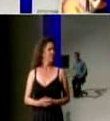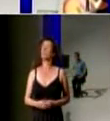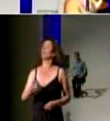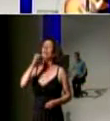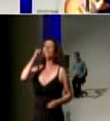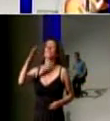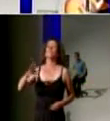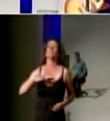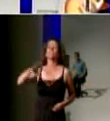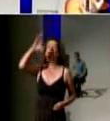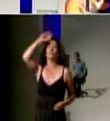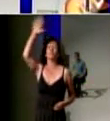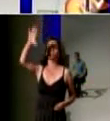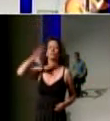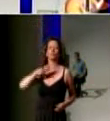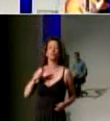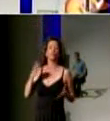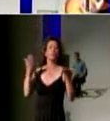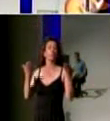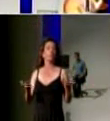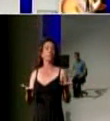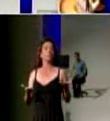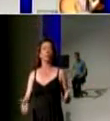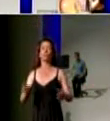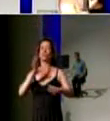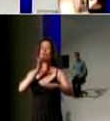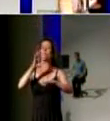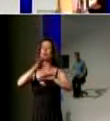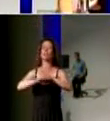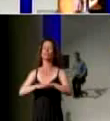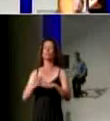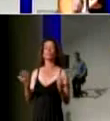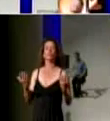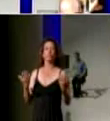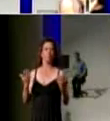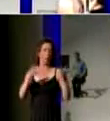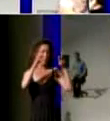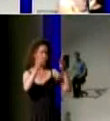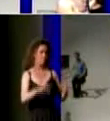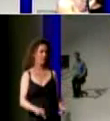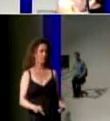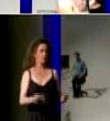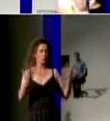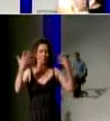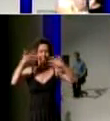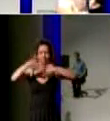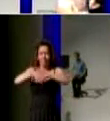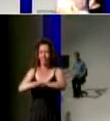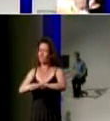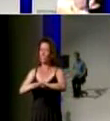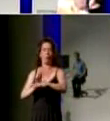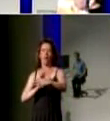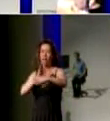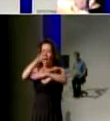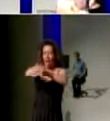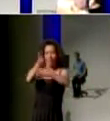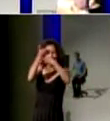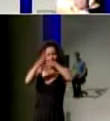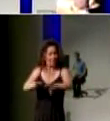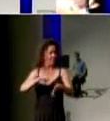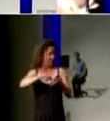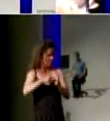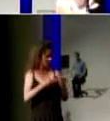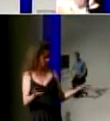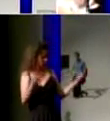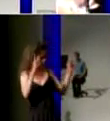Mesdames et messieurs, on parle aujourd'hui d'inclusion. On veut dans la société que tout le monde ait sa place. On souhaite que les